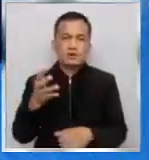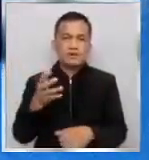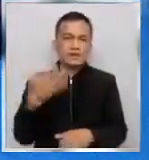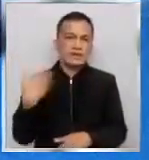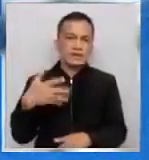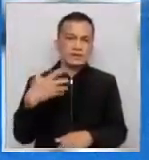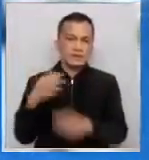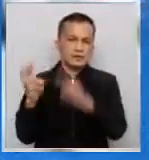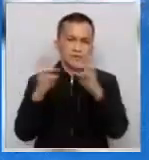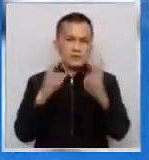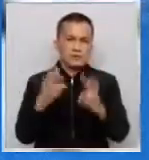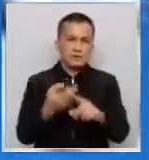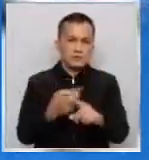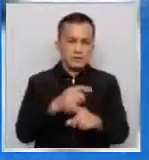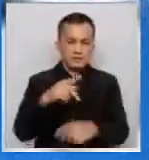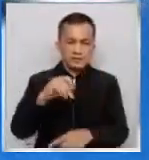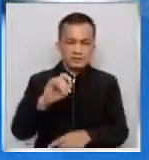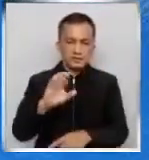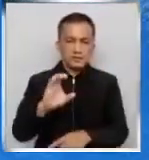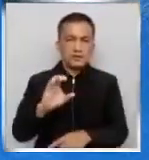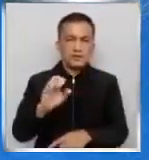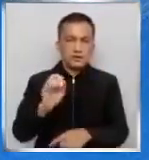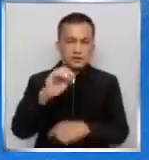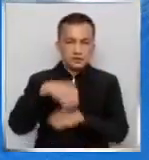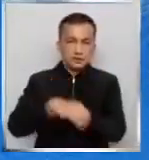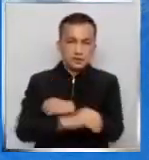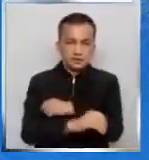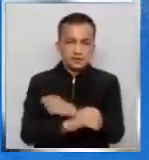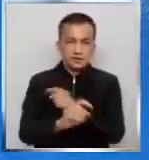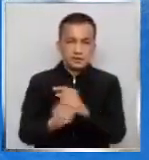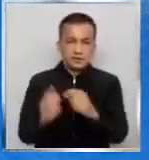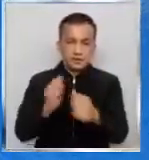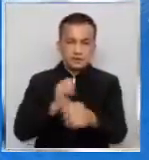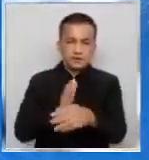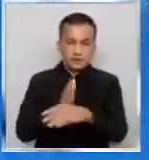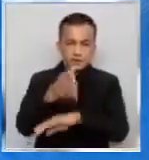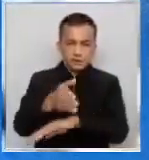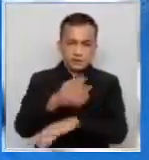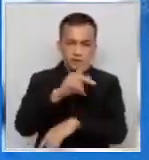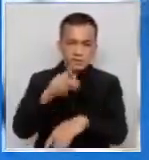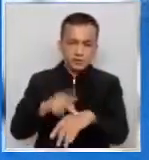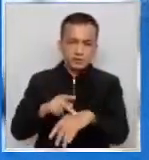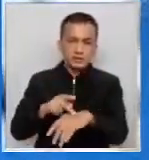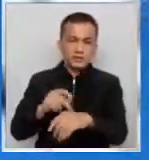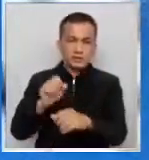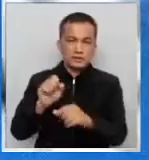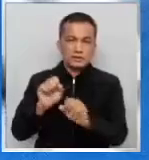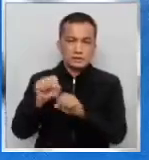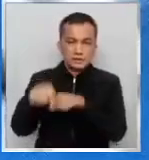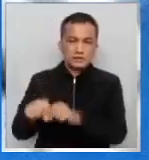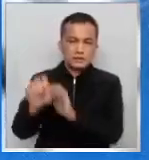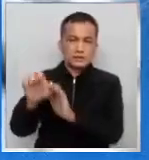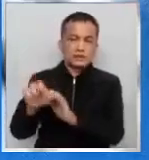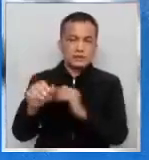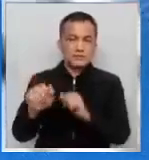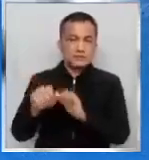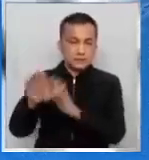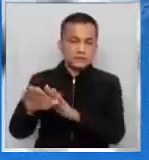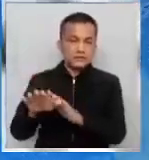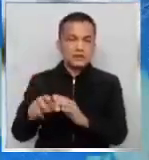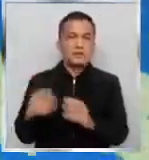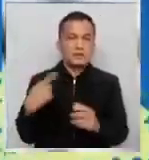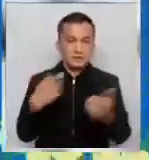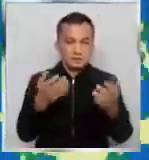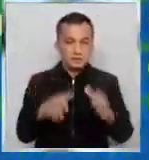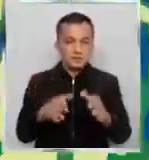Pacific Ocean, tatawid ng Philippine Sea, at yan yung magdudulot ng maalinsangang panahon. At may chance rin ng ulan, mga kapuso. Sa